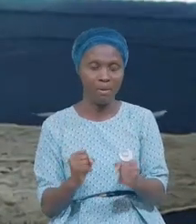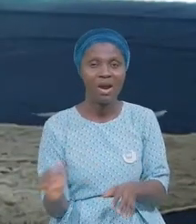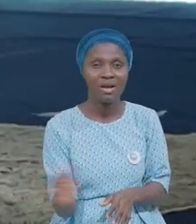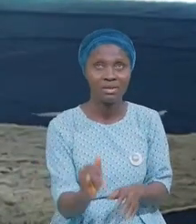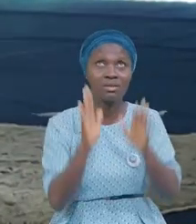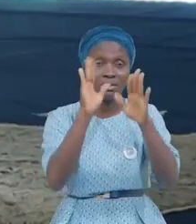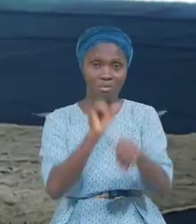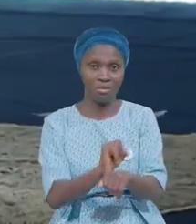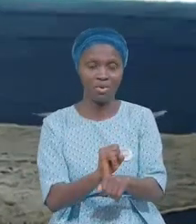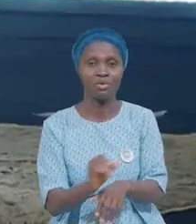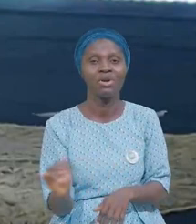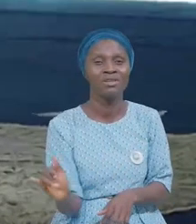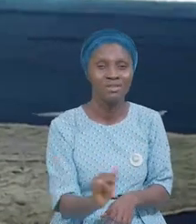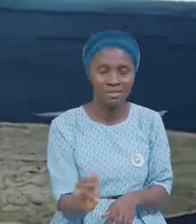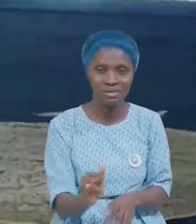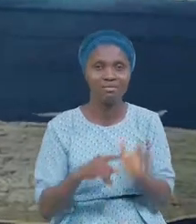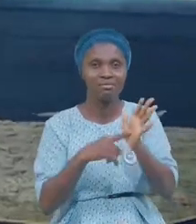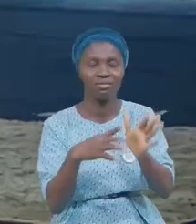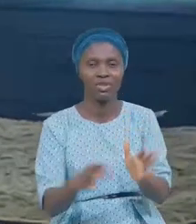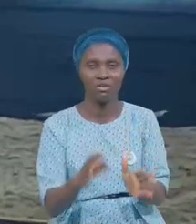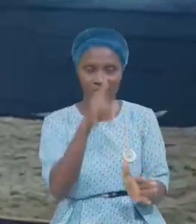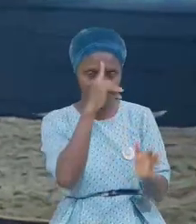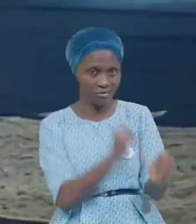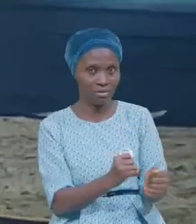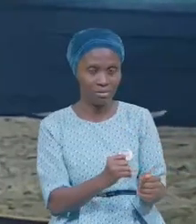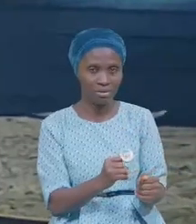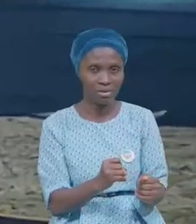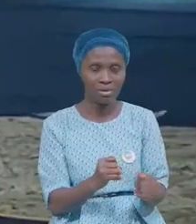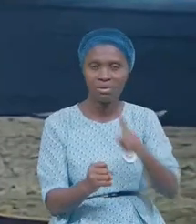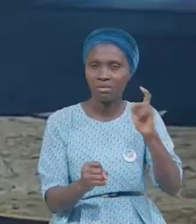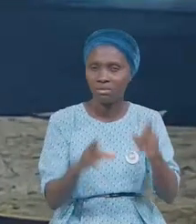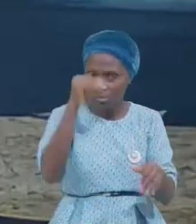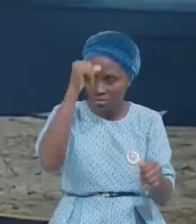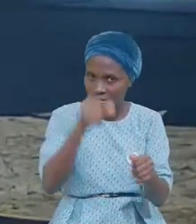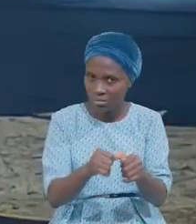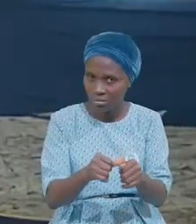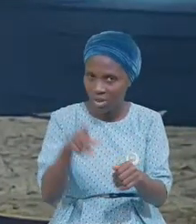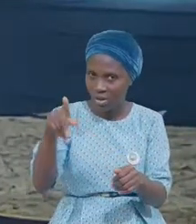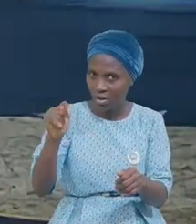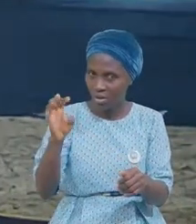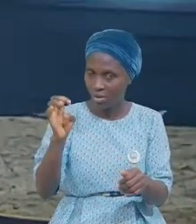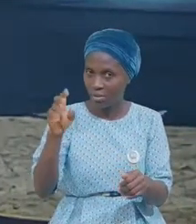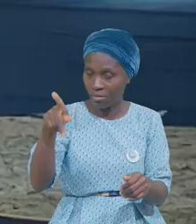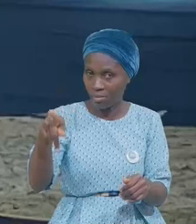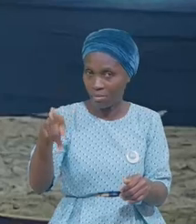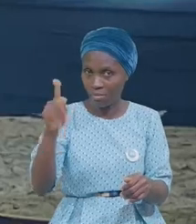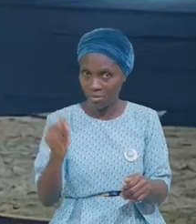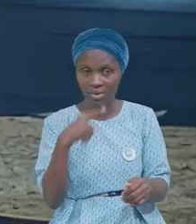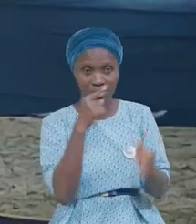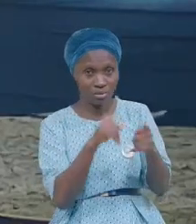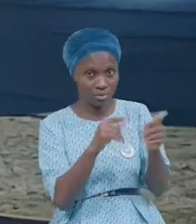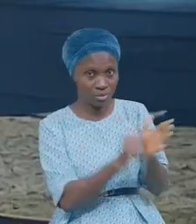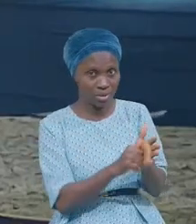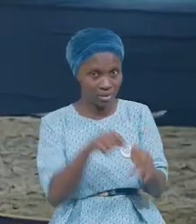manifestation de foi. Rappelez-vous de Pierre qui disait à cet homme, est-ce que vous voyez Philippe disant à